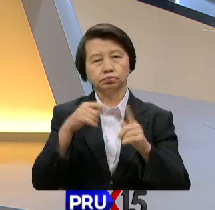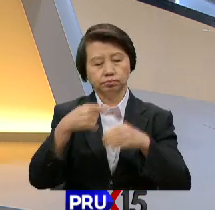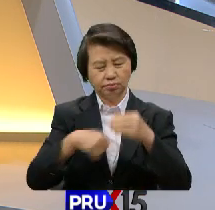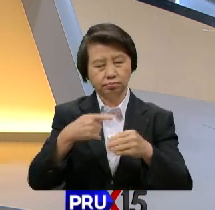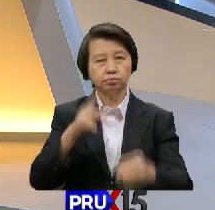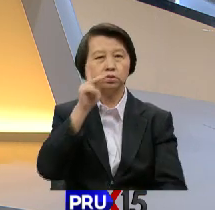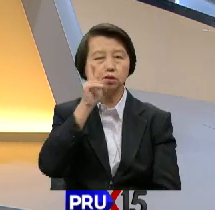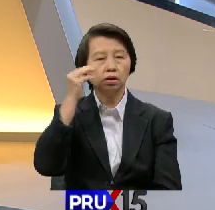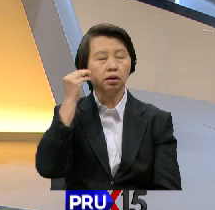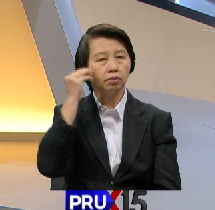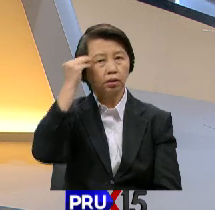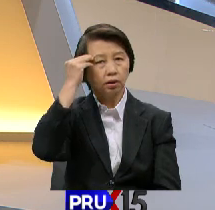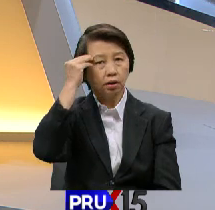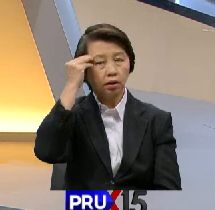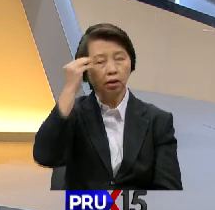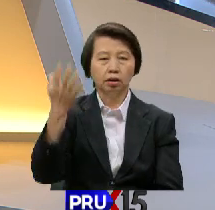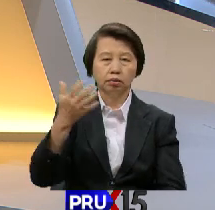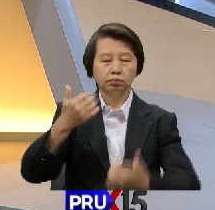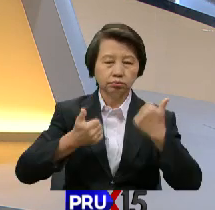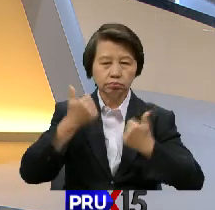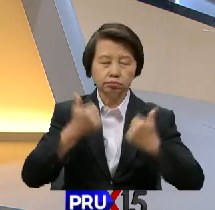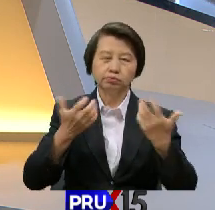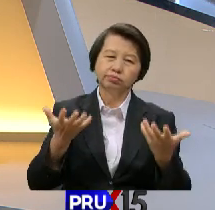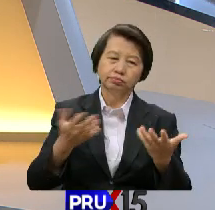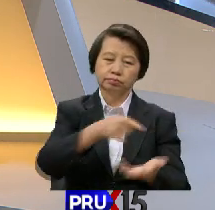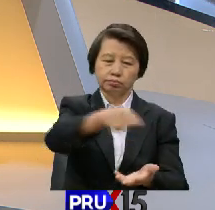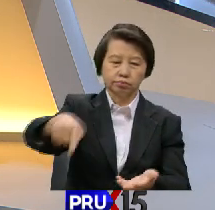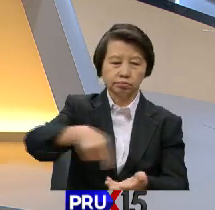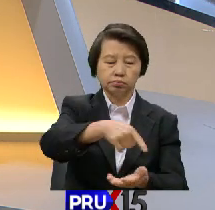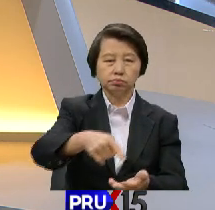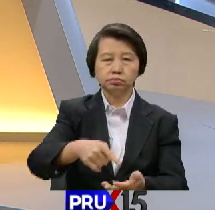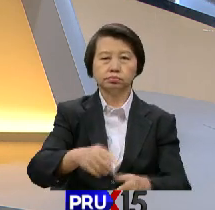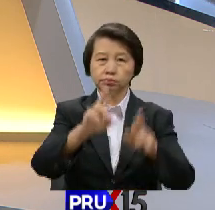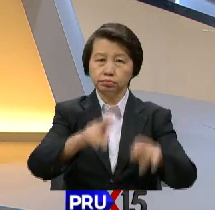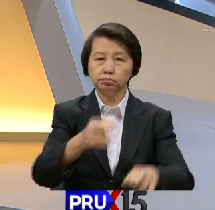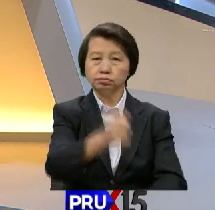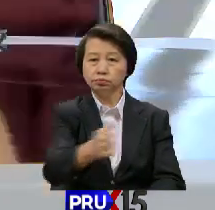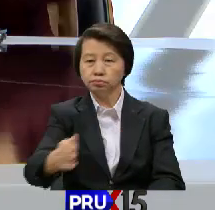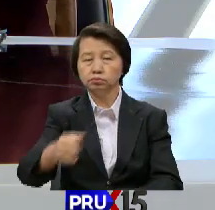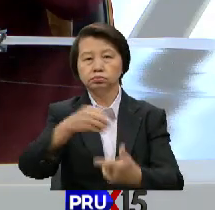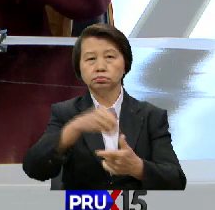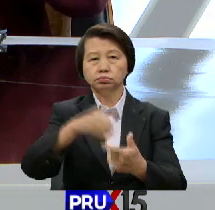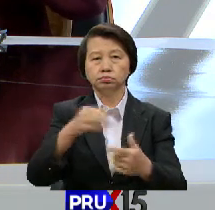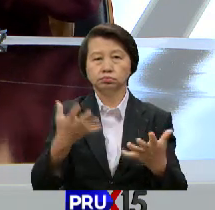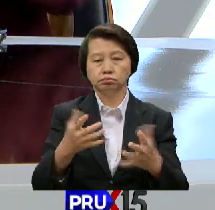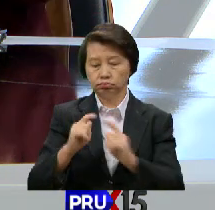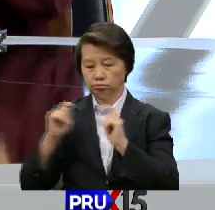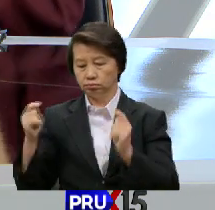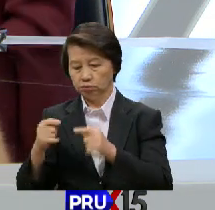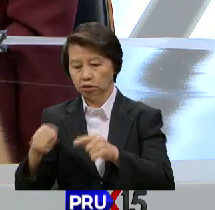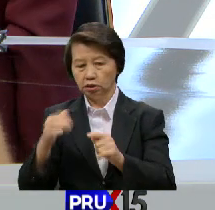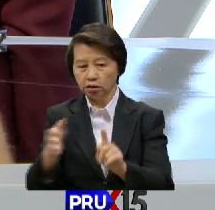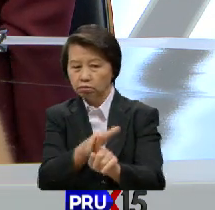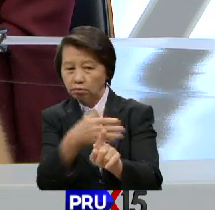perlu diterjemahkan pada kali ini tak kirimilah sama Ade dalam kalangan penghuni itu sendiri tapi dari kalian justru yang akan